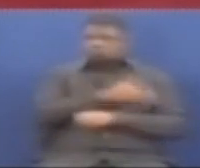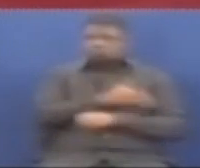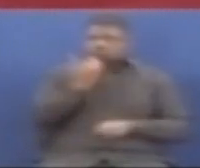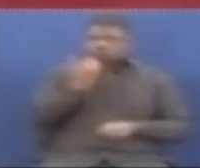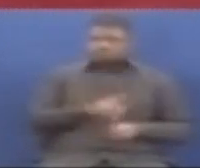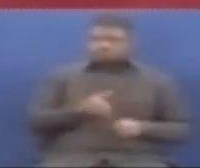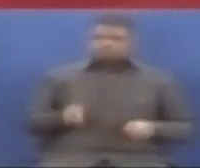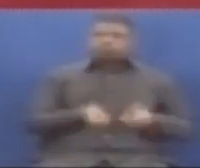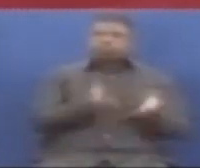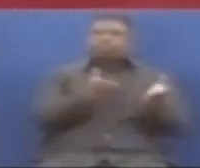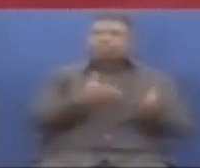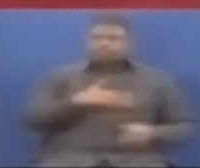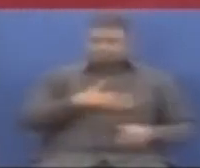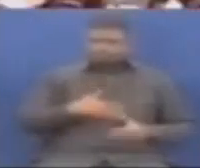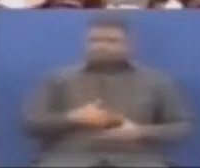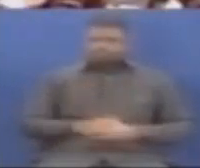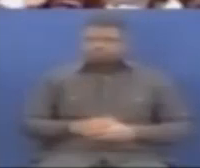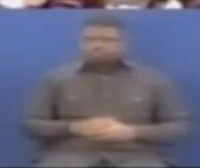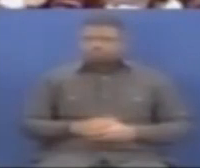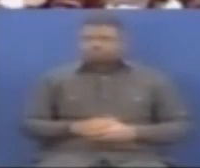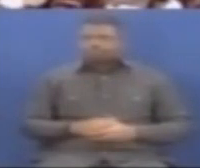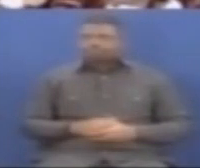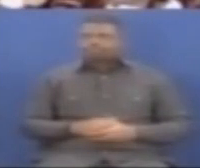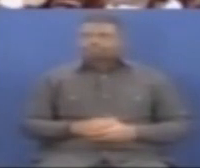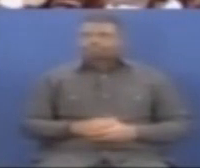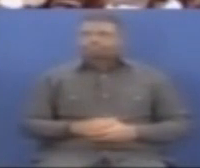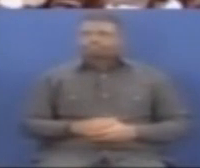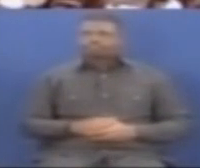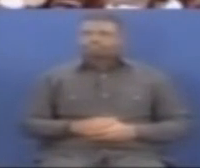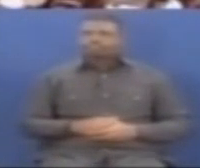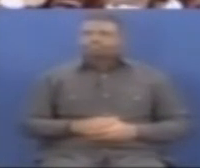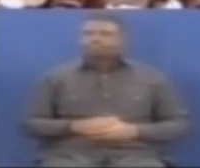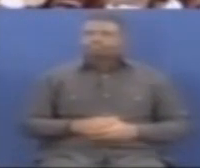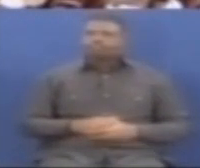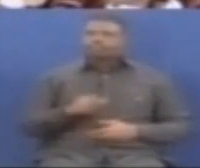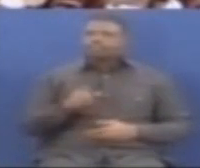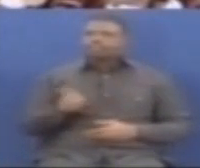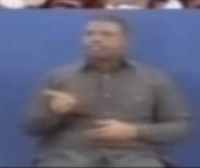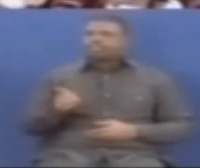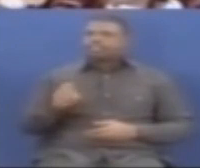Mheshimiwa naibu waziri wa ujenzi, uchukuzi na mawasiliano, majibu.